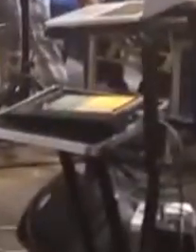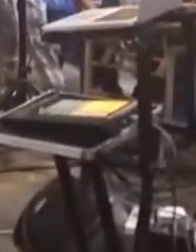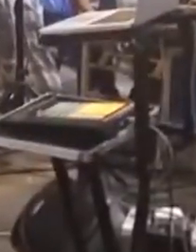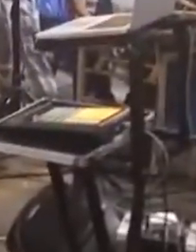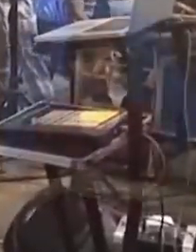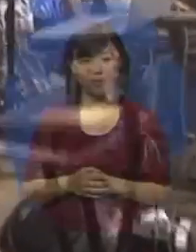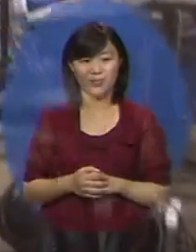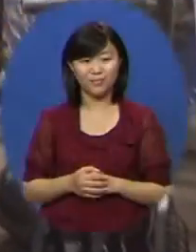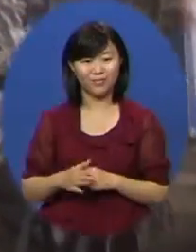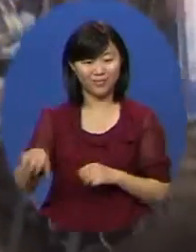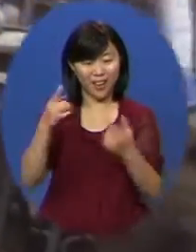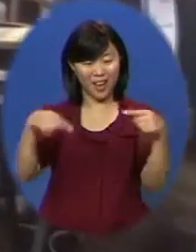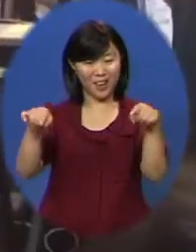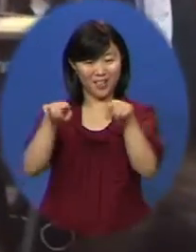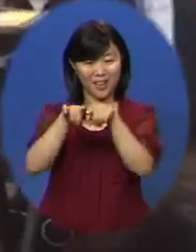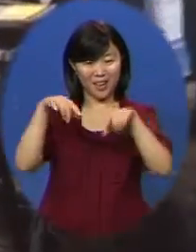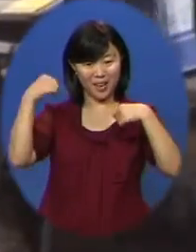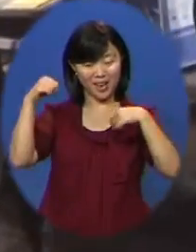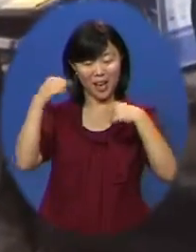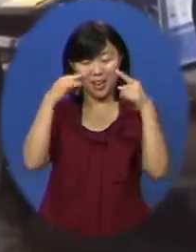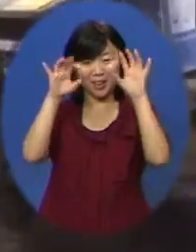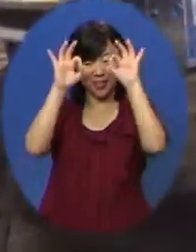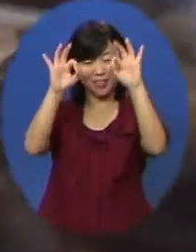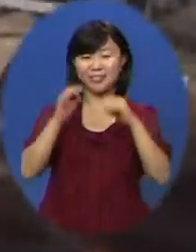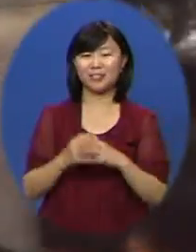우리 같이 공연을 즐겨볼까?